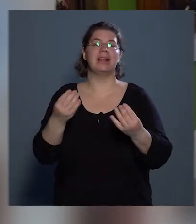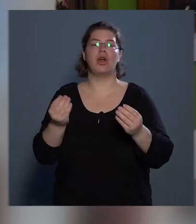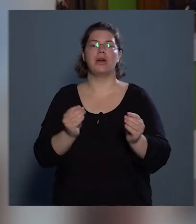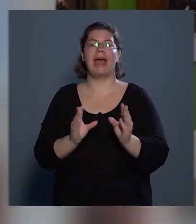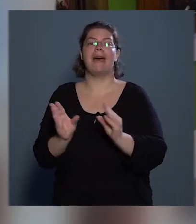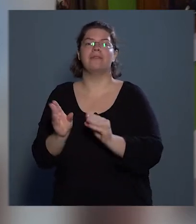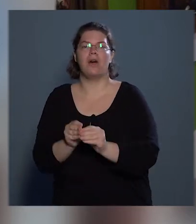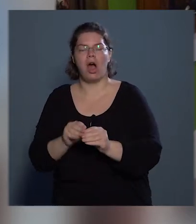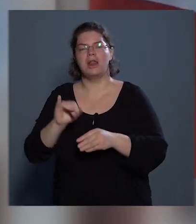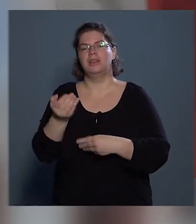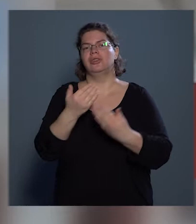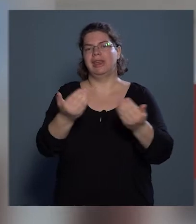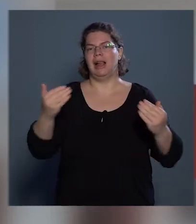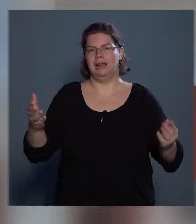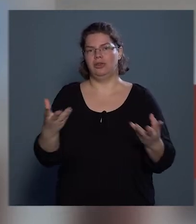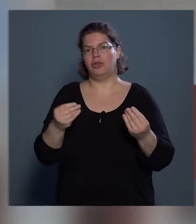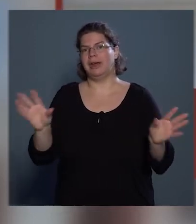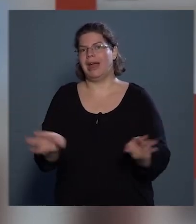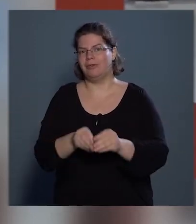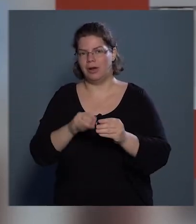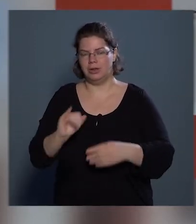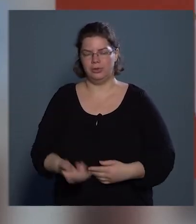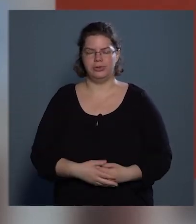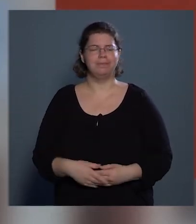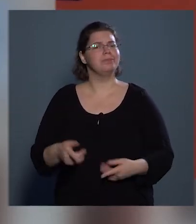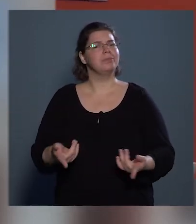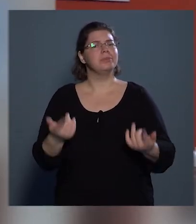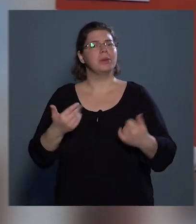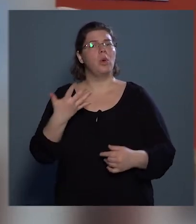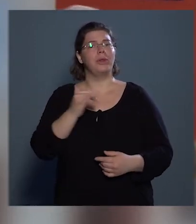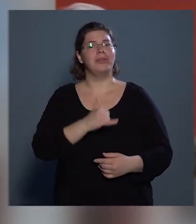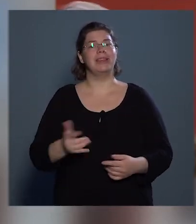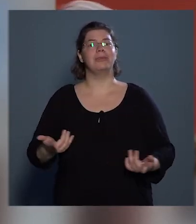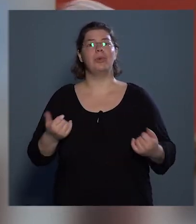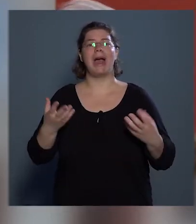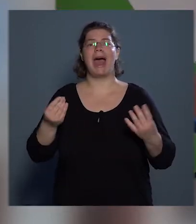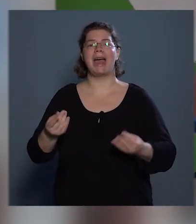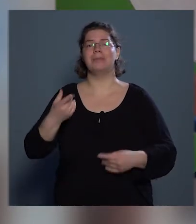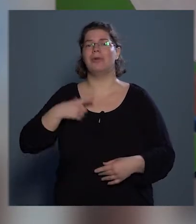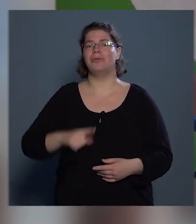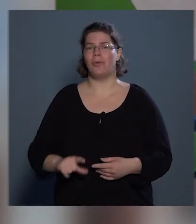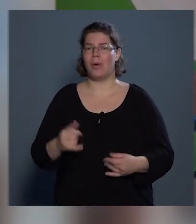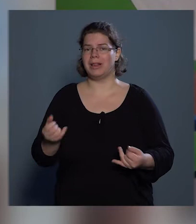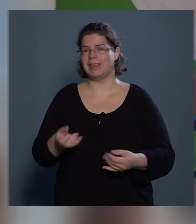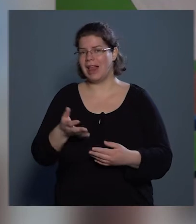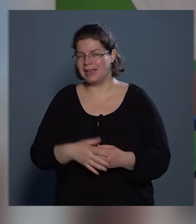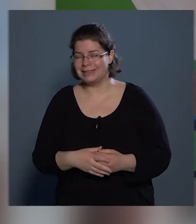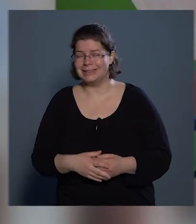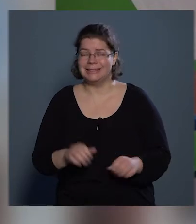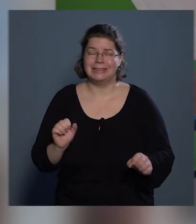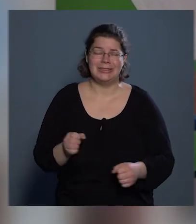meg a kiállítás anyagával is. Ebből az 50 évből hányban volt jelen aktív pedagógusként? Ki sem merem